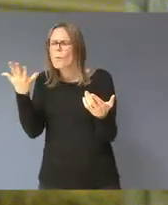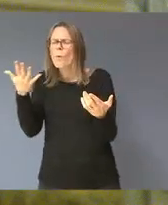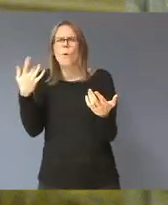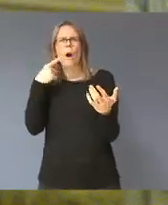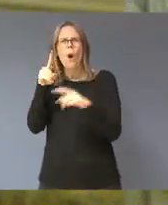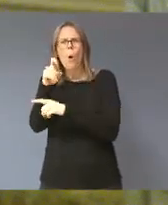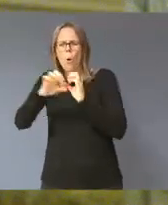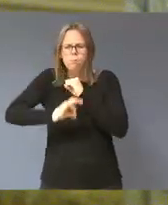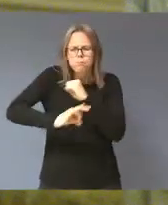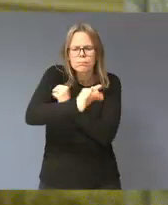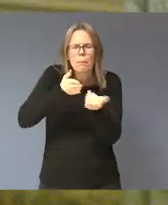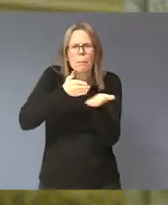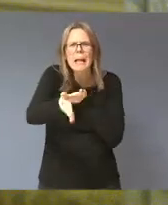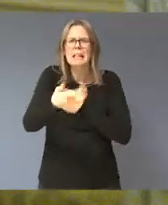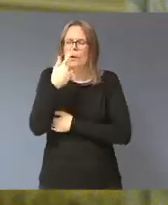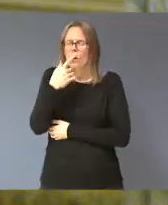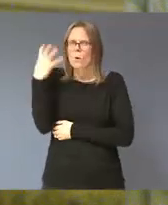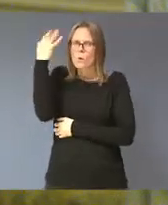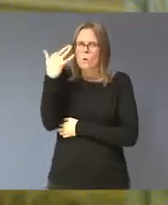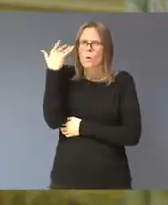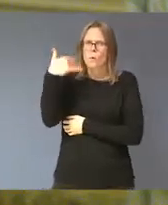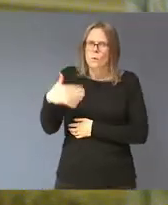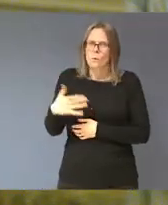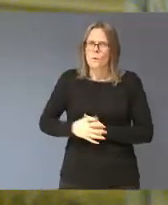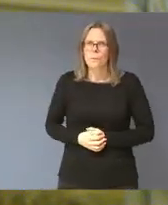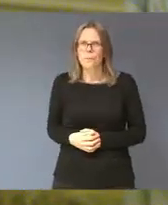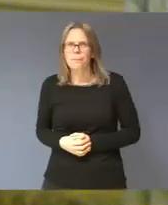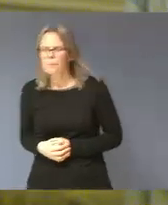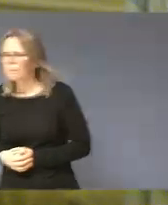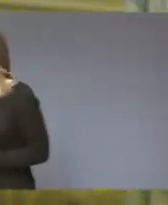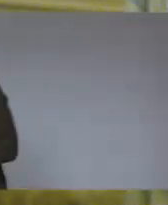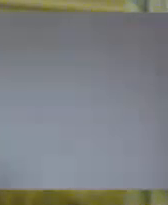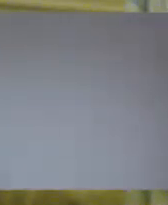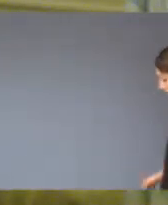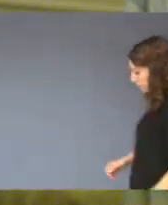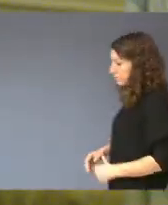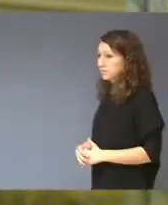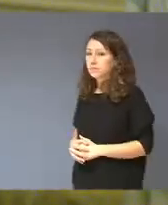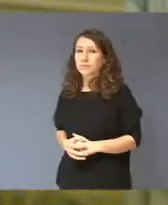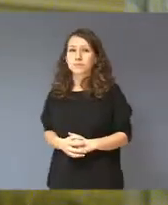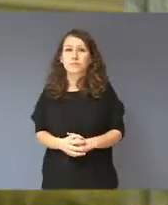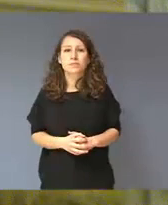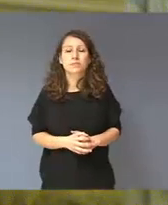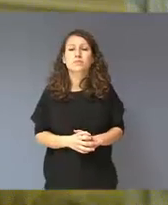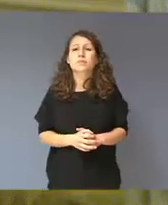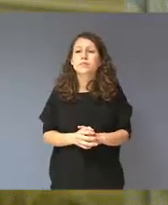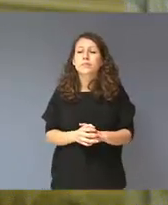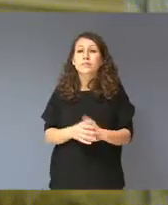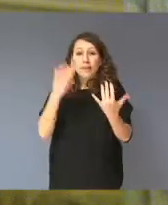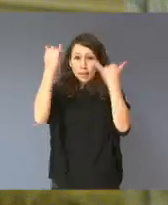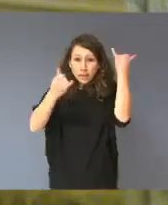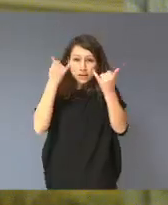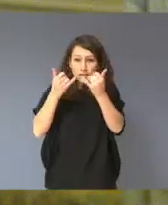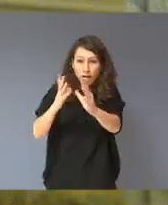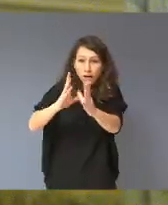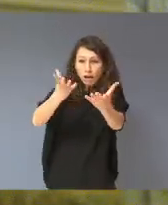Enfin, proposer des accueils comme vous le sous-entendez aurait un autre souci, c'est qu'elle laisserait sous-entendre